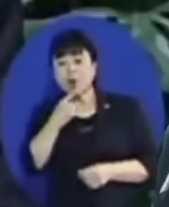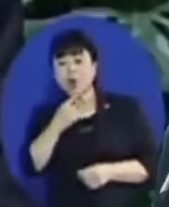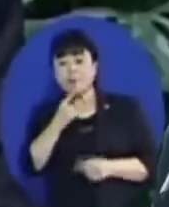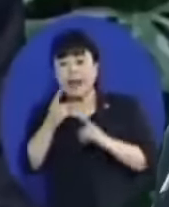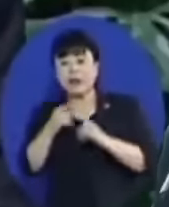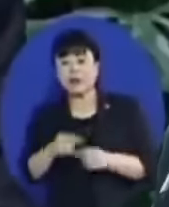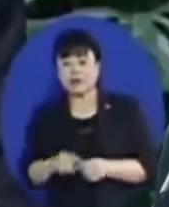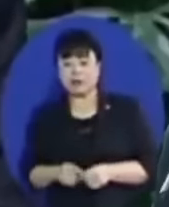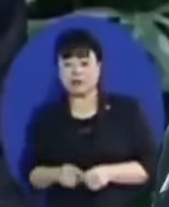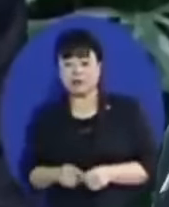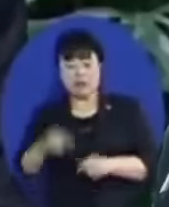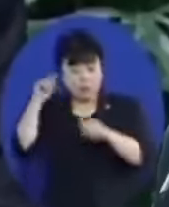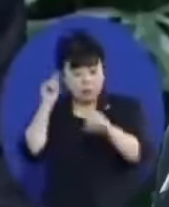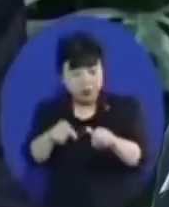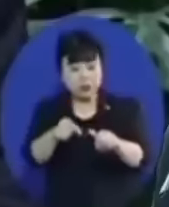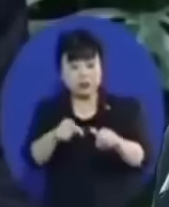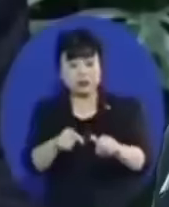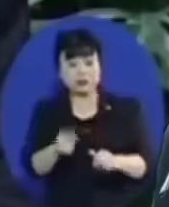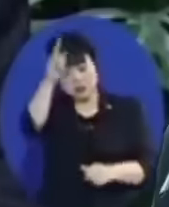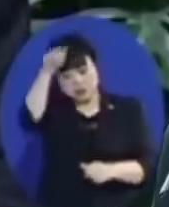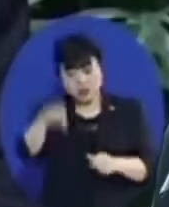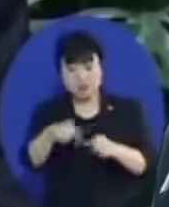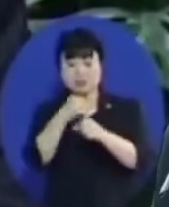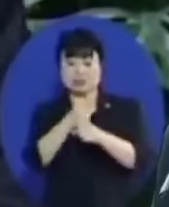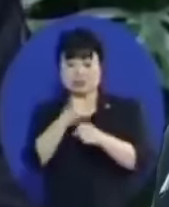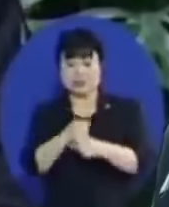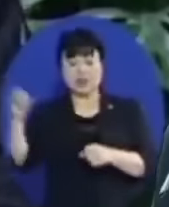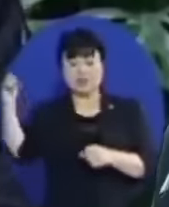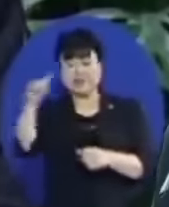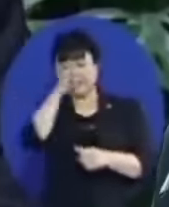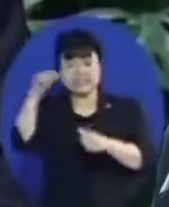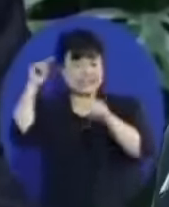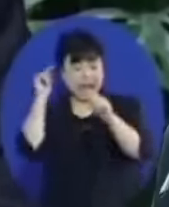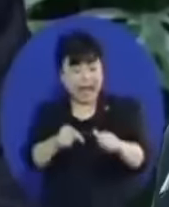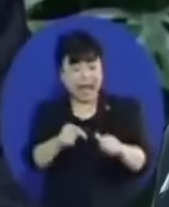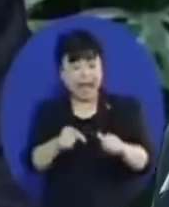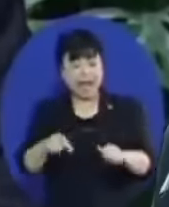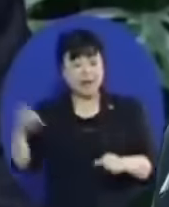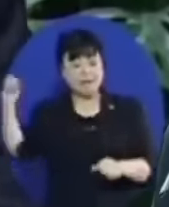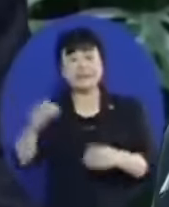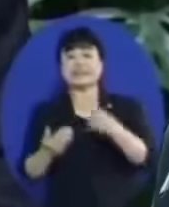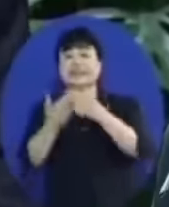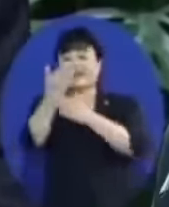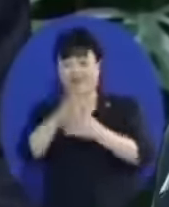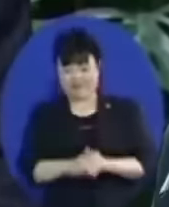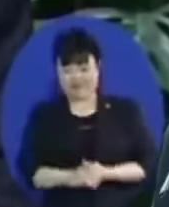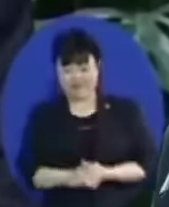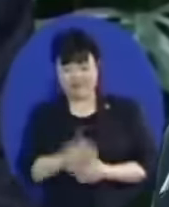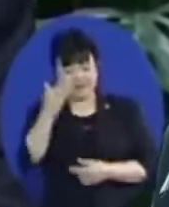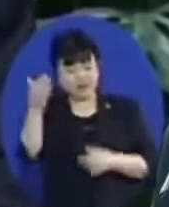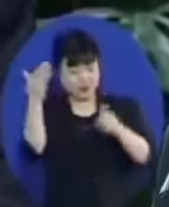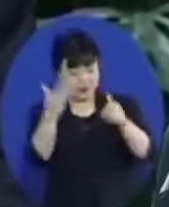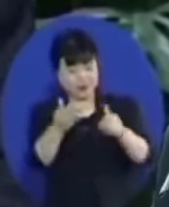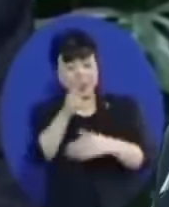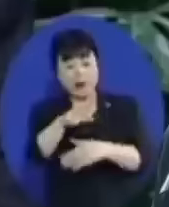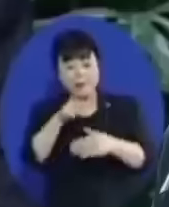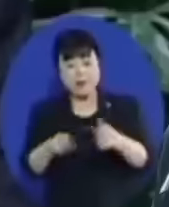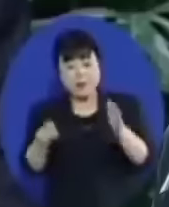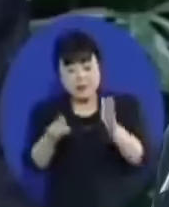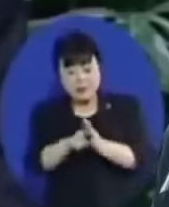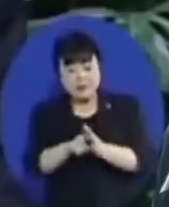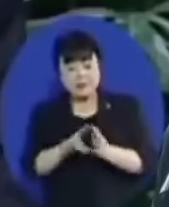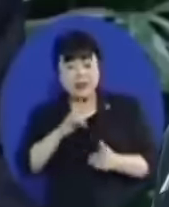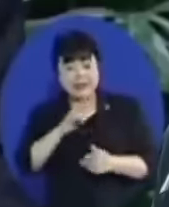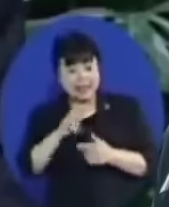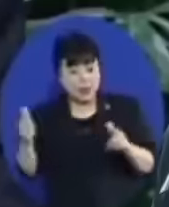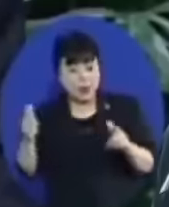않습니다. 하나님의 말씀이 천지를 창조한 것입니다. 빛이 있으라 빛이 생기는 것입니다. 그러므로 여러분께서 마음에 믿기만 하면 안